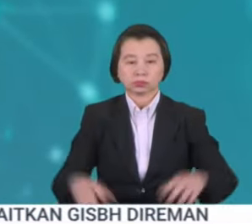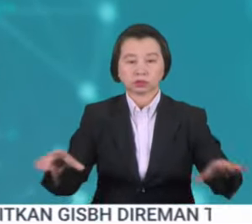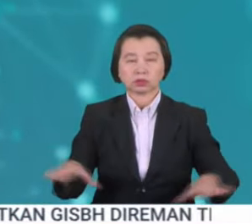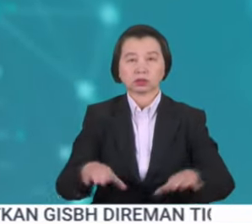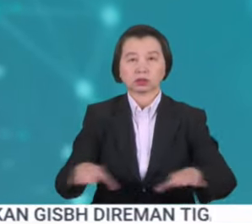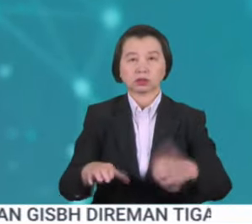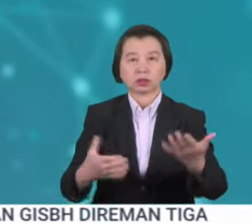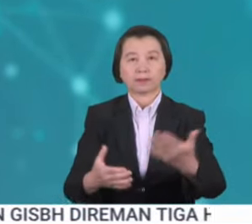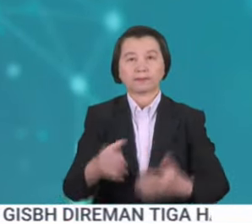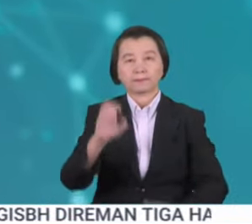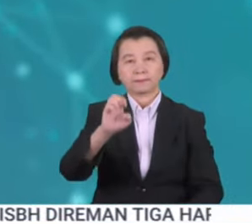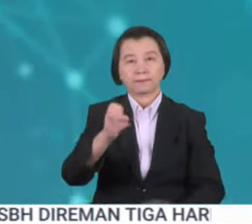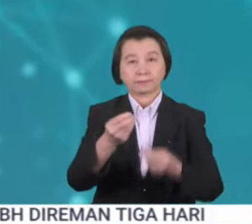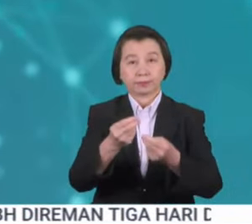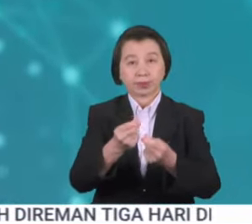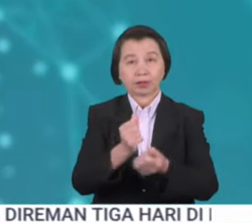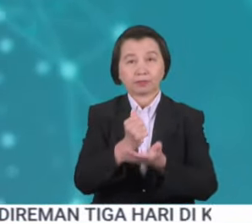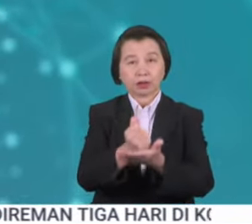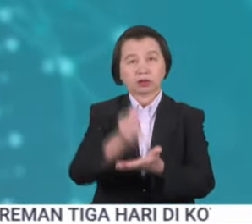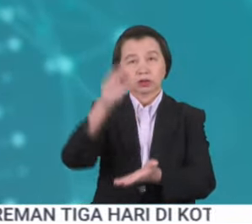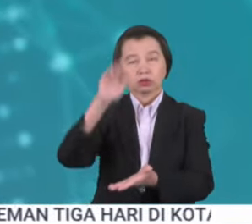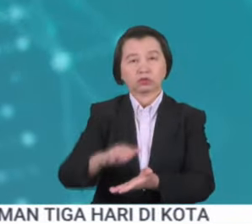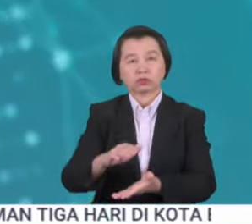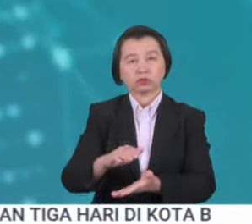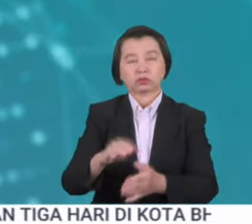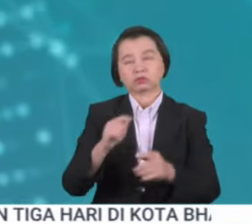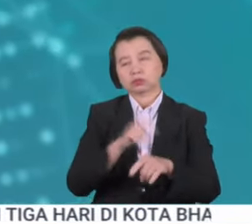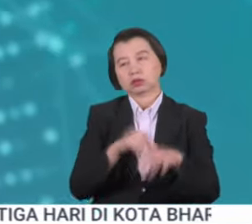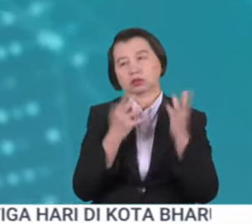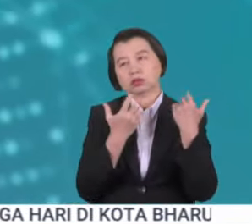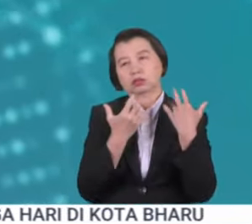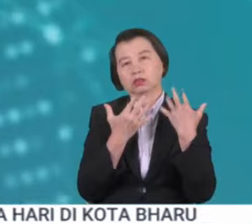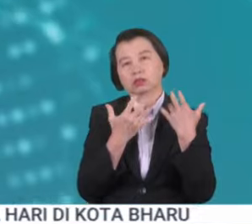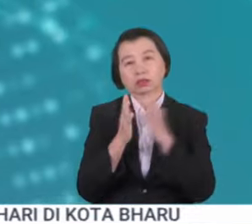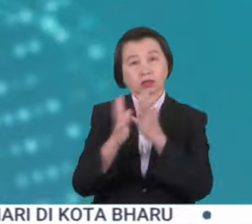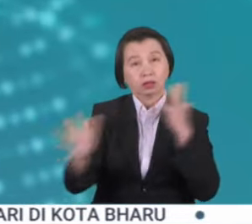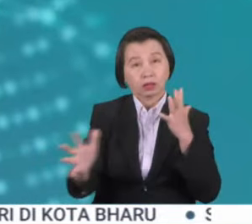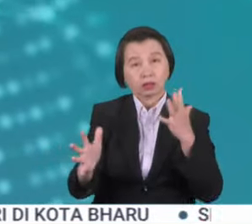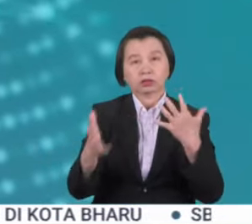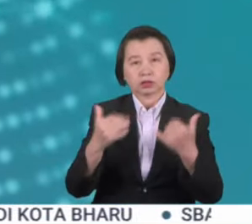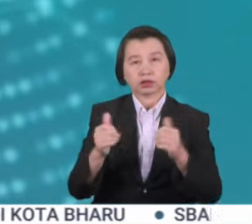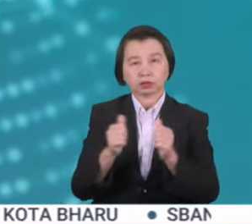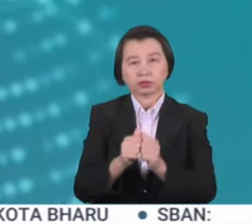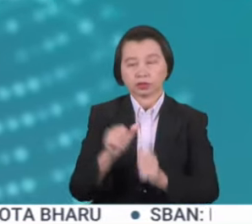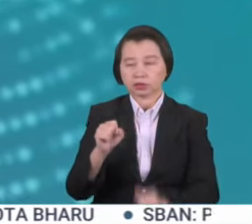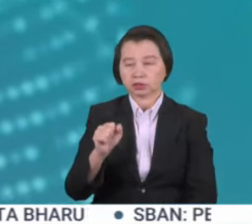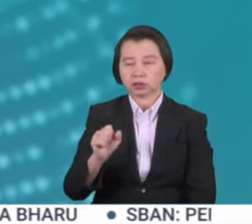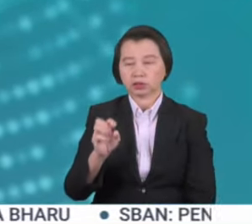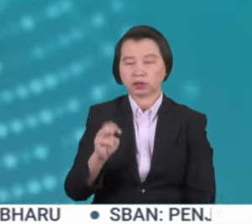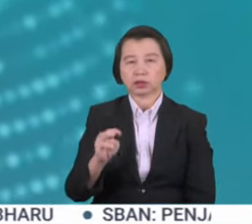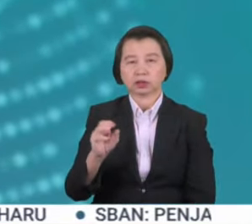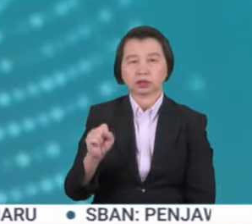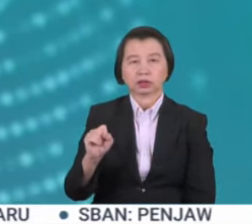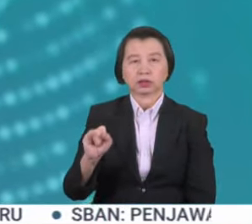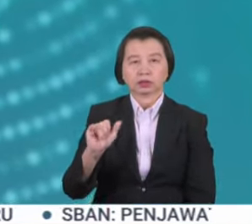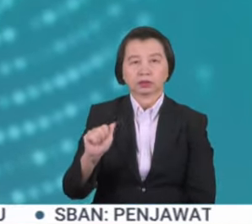Pelaksanaan sistem e-Tanah Bantu kurangkan tempoh menunggu. Perinciannya kita terus bersama Samsia Samsi.